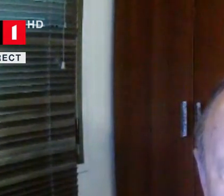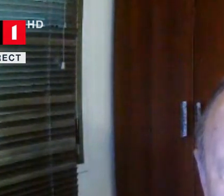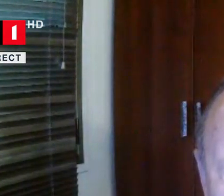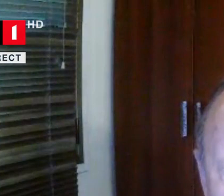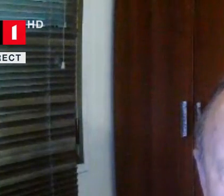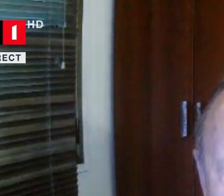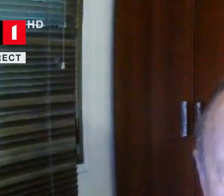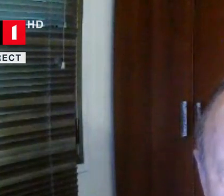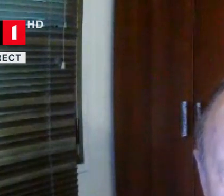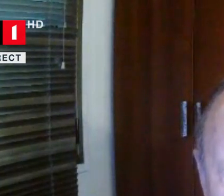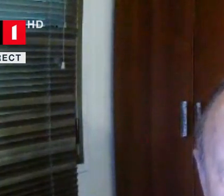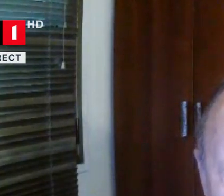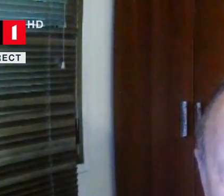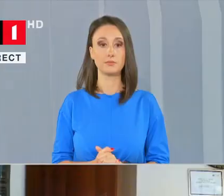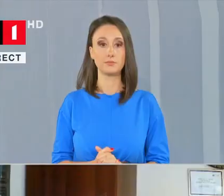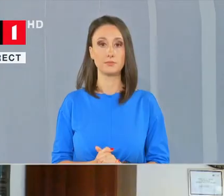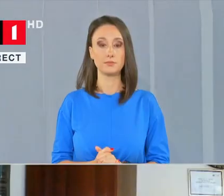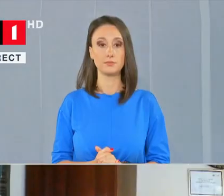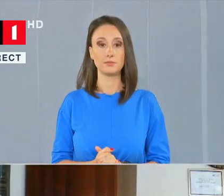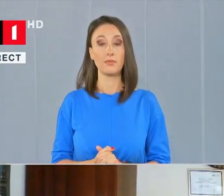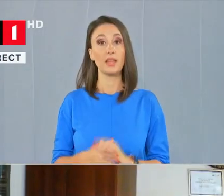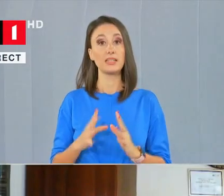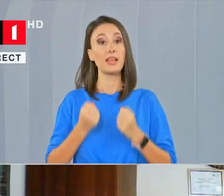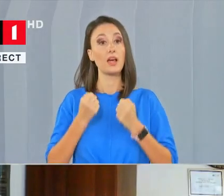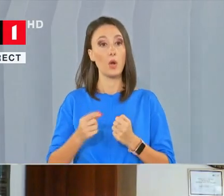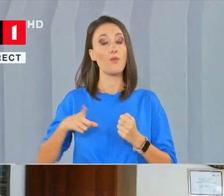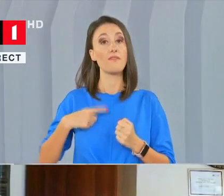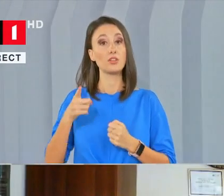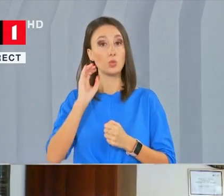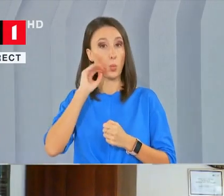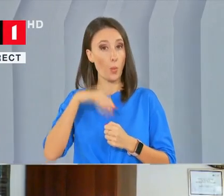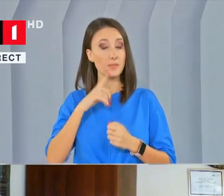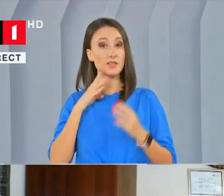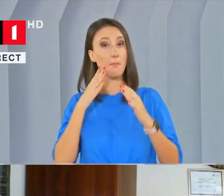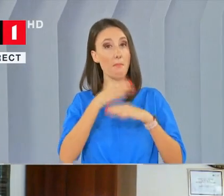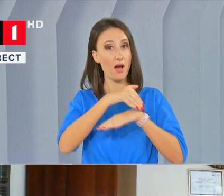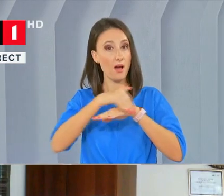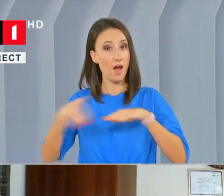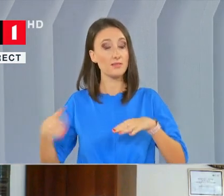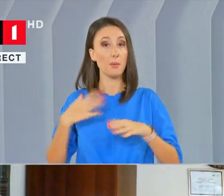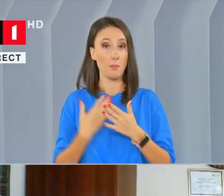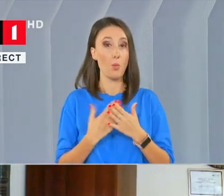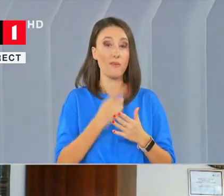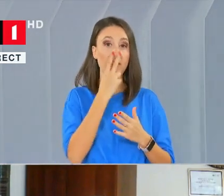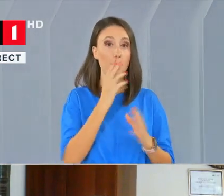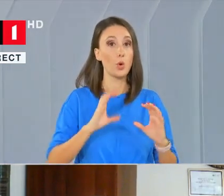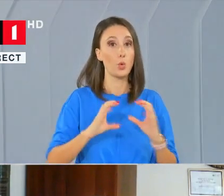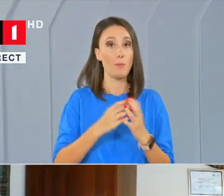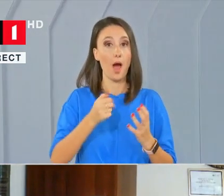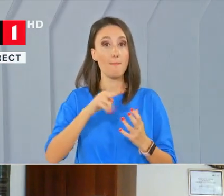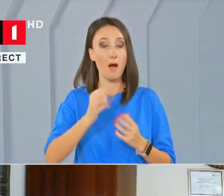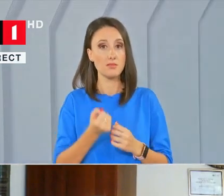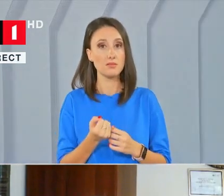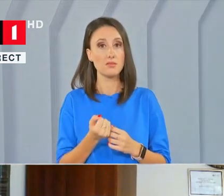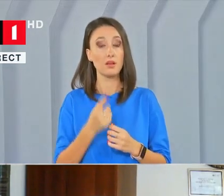de greu, dificil le va fi acestor oameni să meargă spre acea graniță în contextul în care vedem că gruparea Hamas